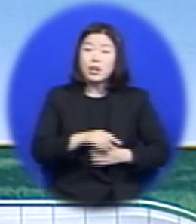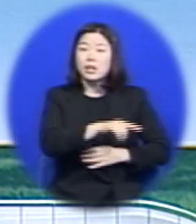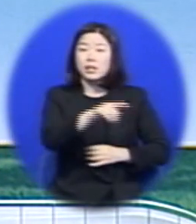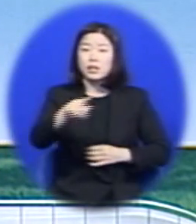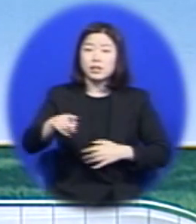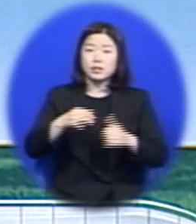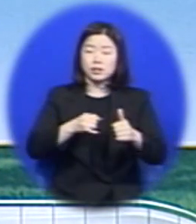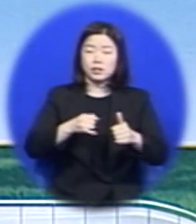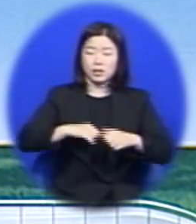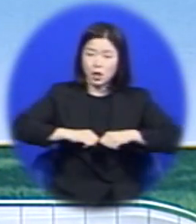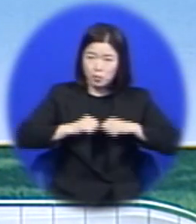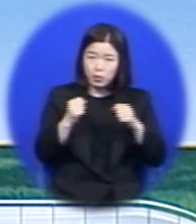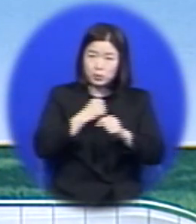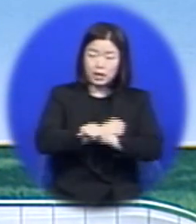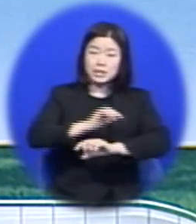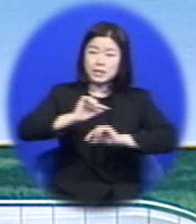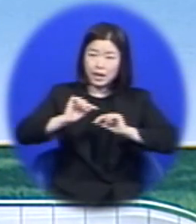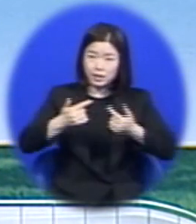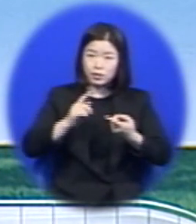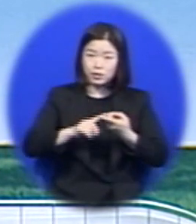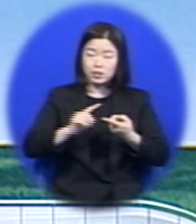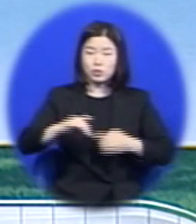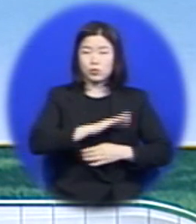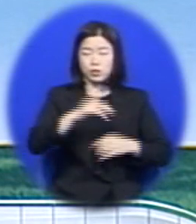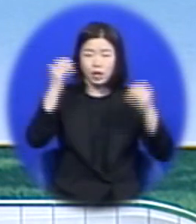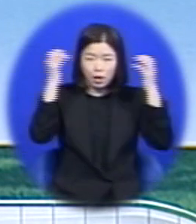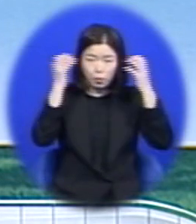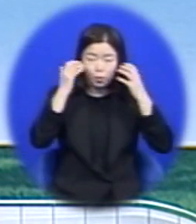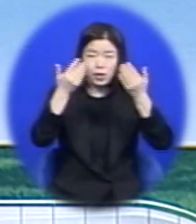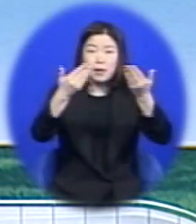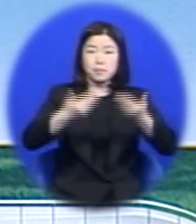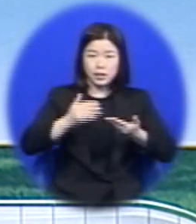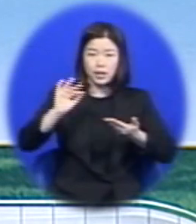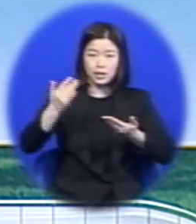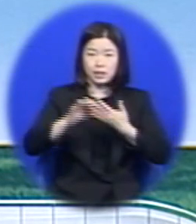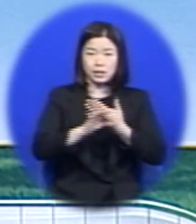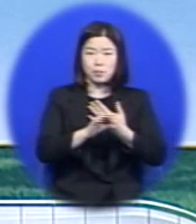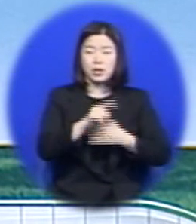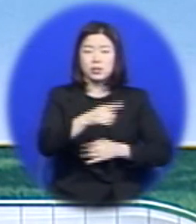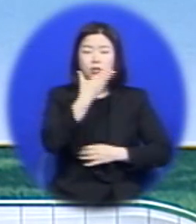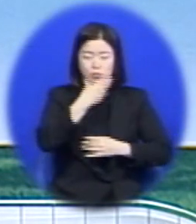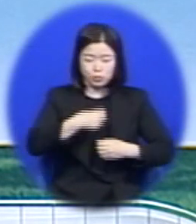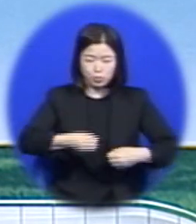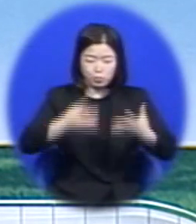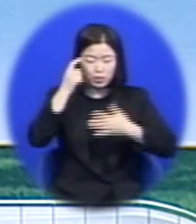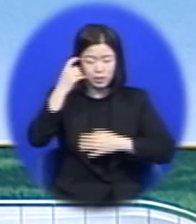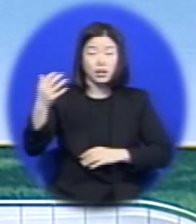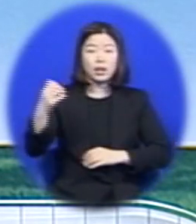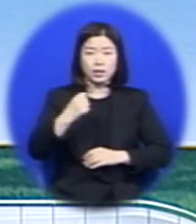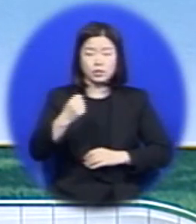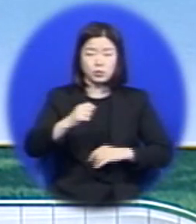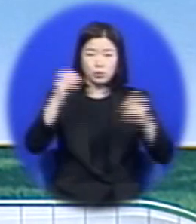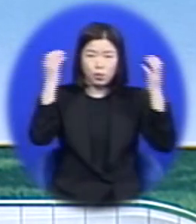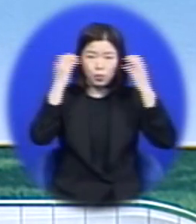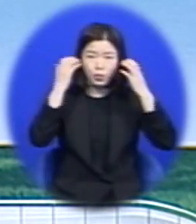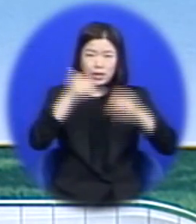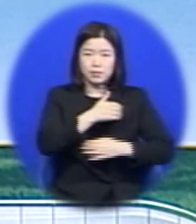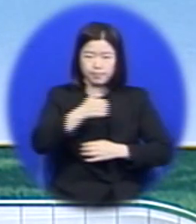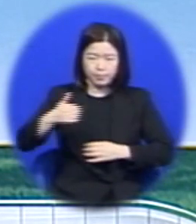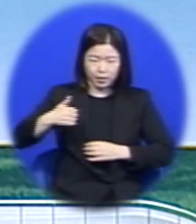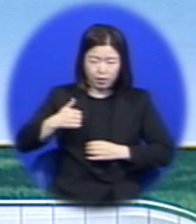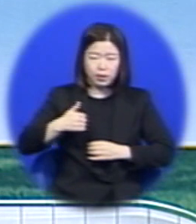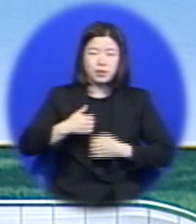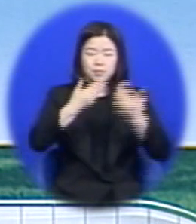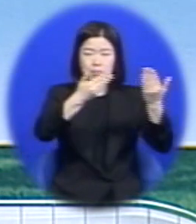그들에게 복종하지 않음으로 인하여 우리가 고난을 당해야 된다면 그것을 축복이라고 여기고 고난을 받아야